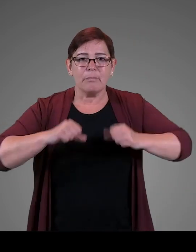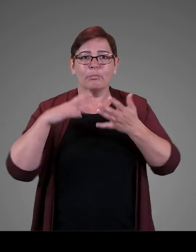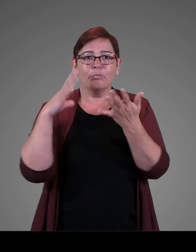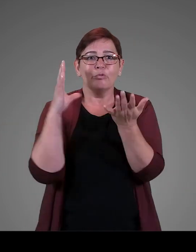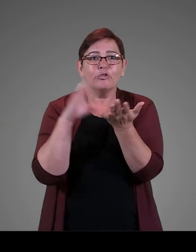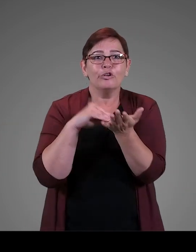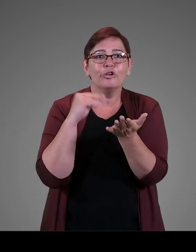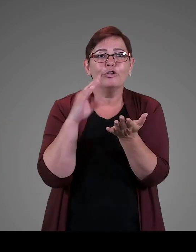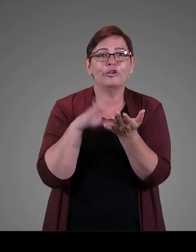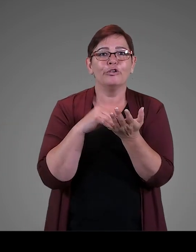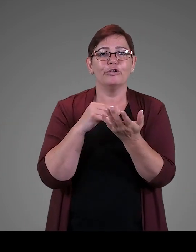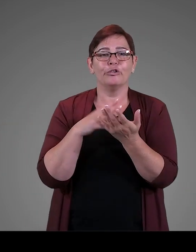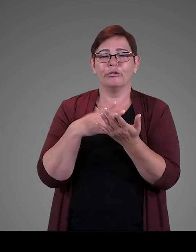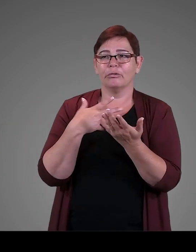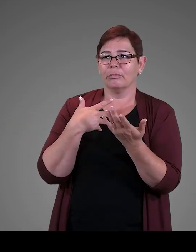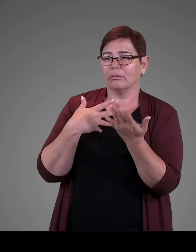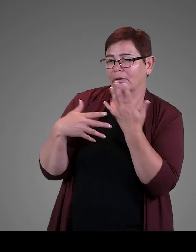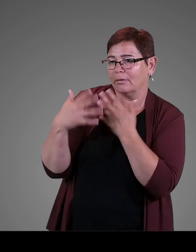de pouvoir